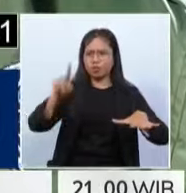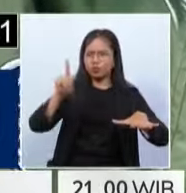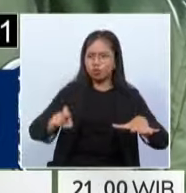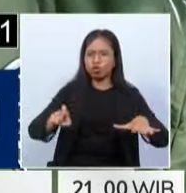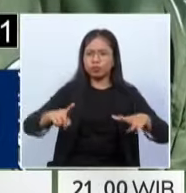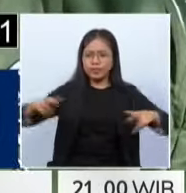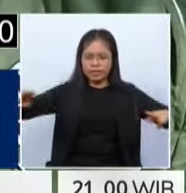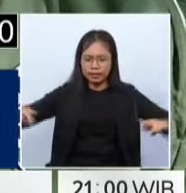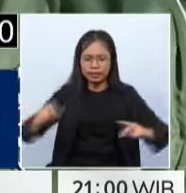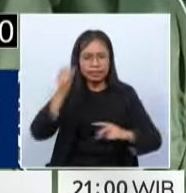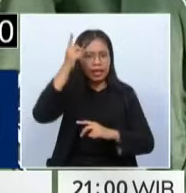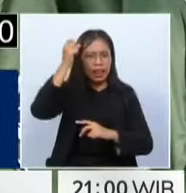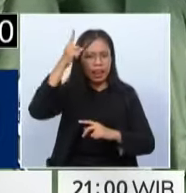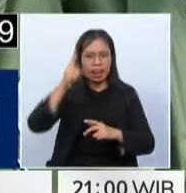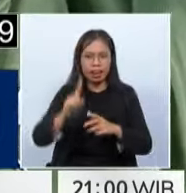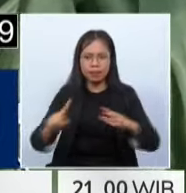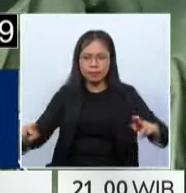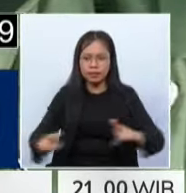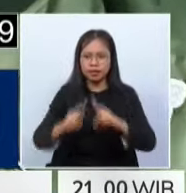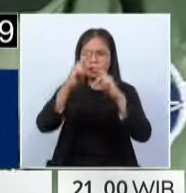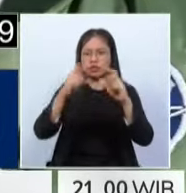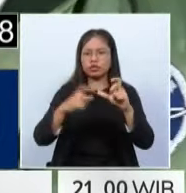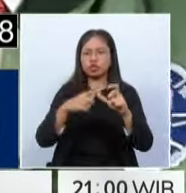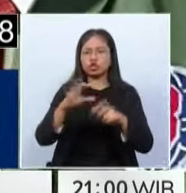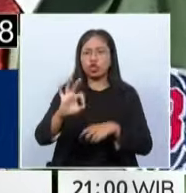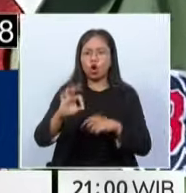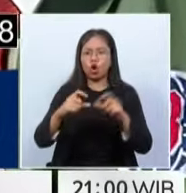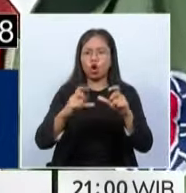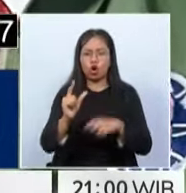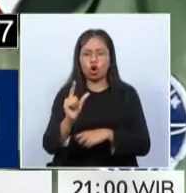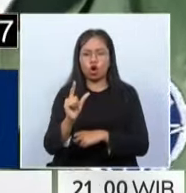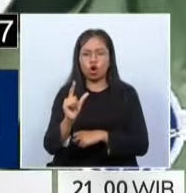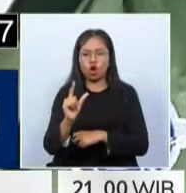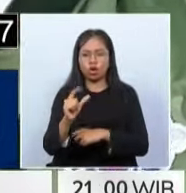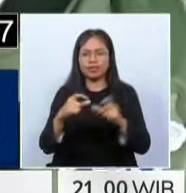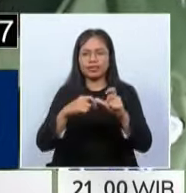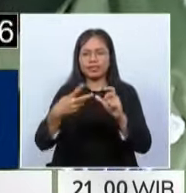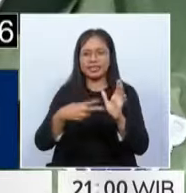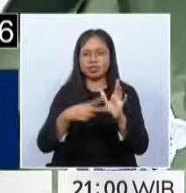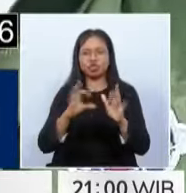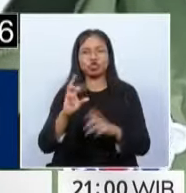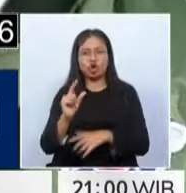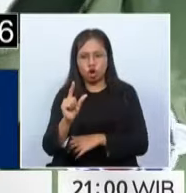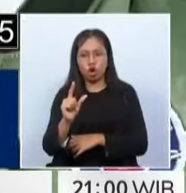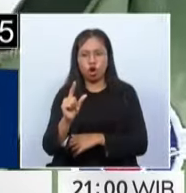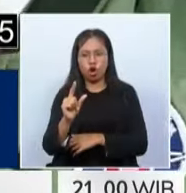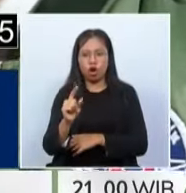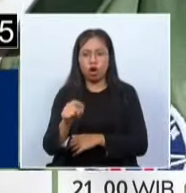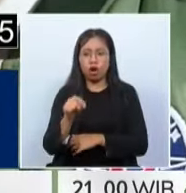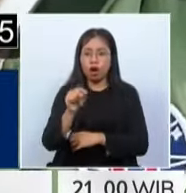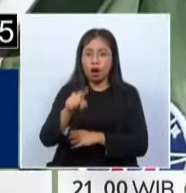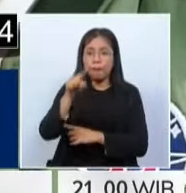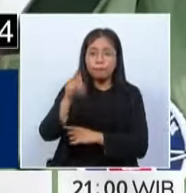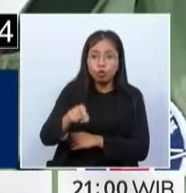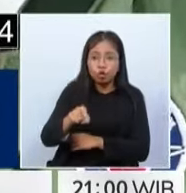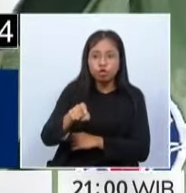sensor-sensor Pak dan hari ini mereka menyampaikan kepada saya kebutuhan itu nomor satu hari ini yang